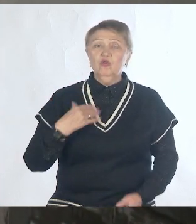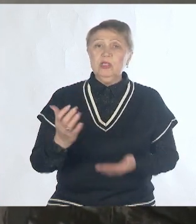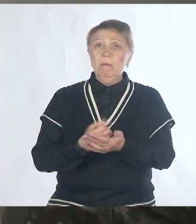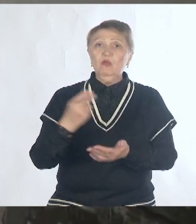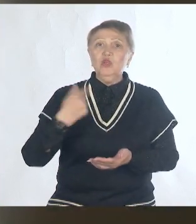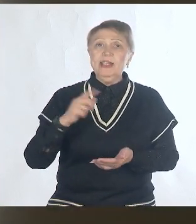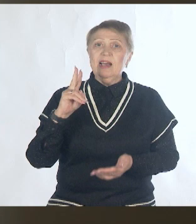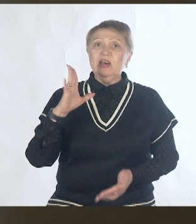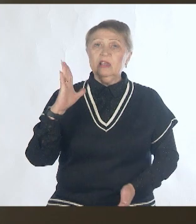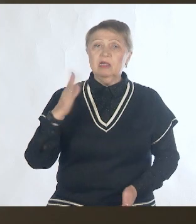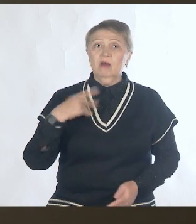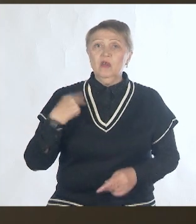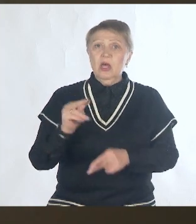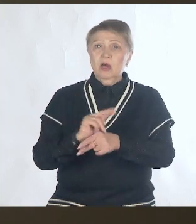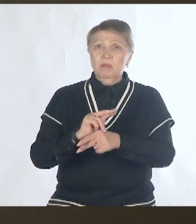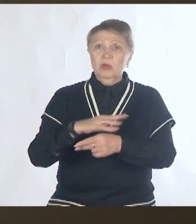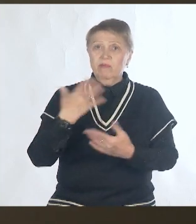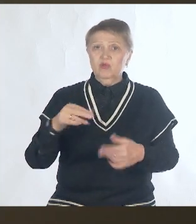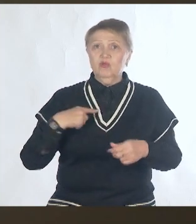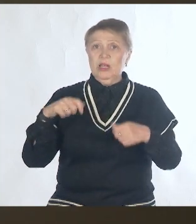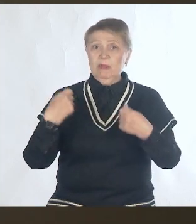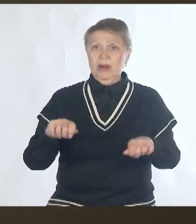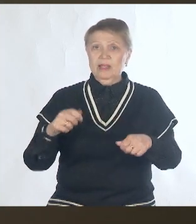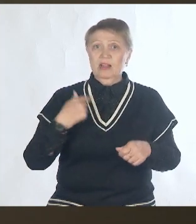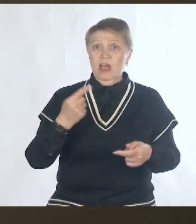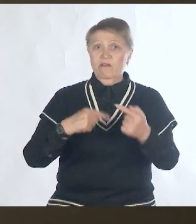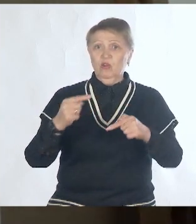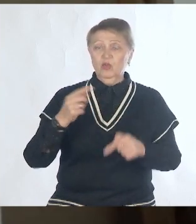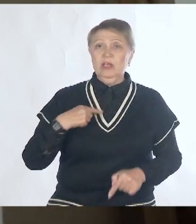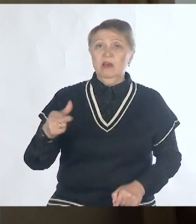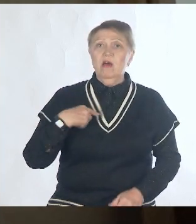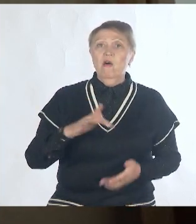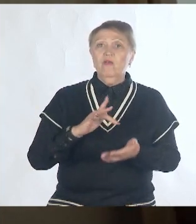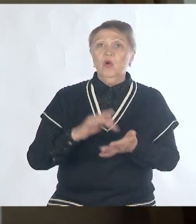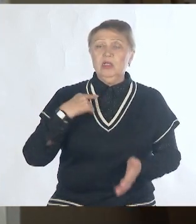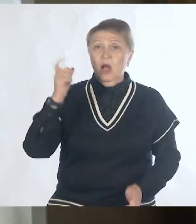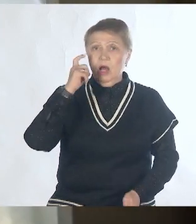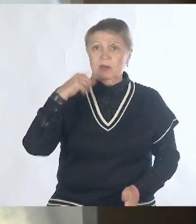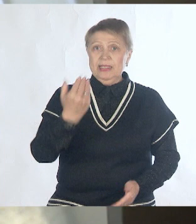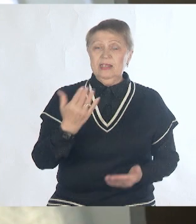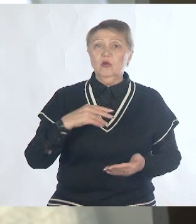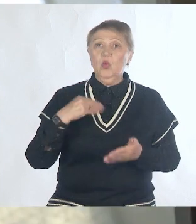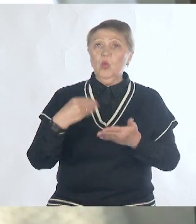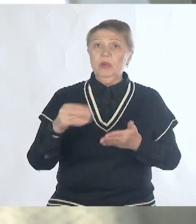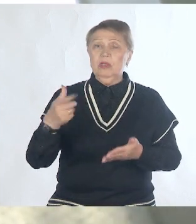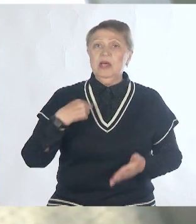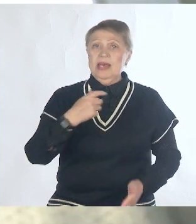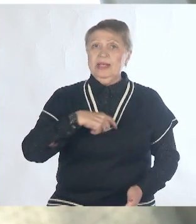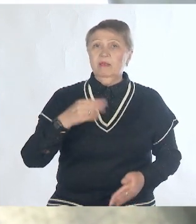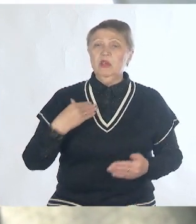сиротой отремонтировал квартиру продал и вернулся сюда в хабаровск здесь себе приобрел жилье